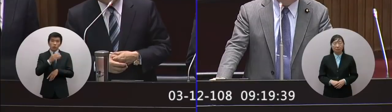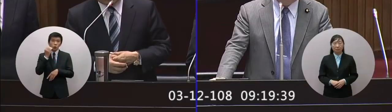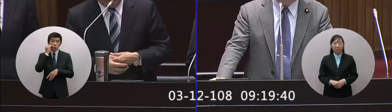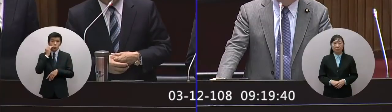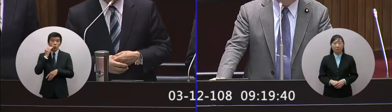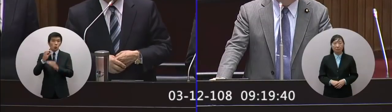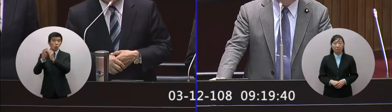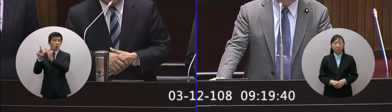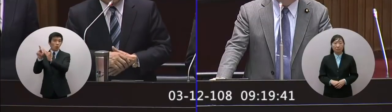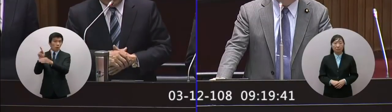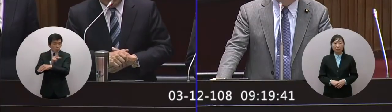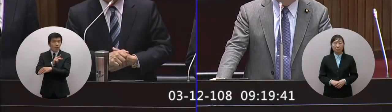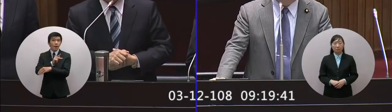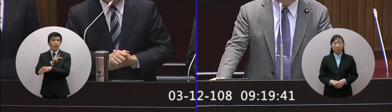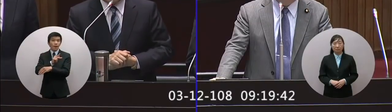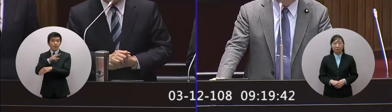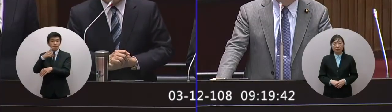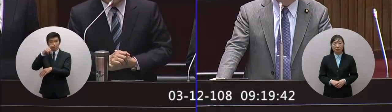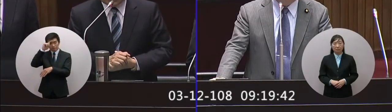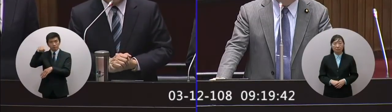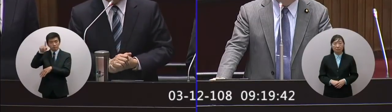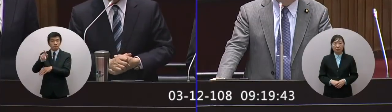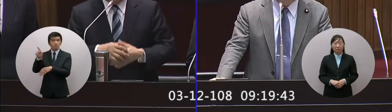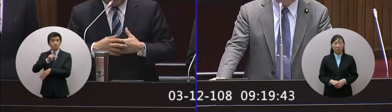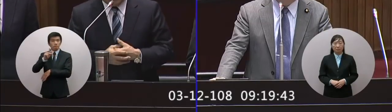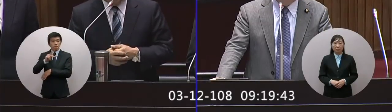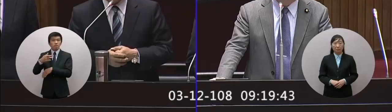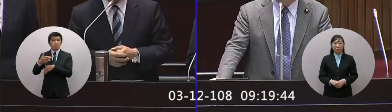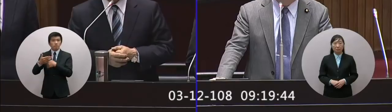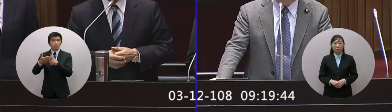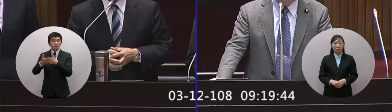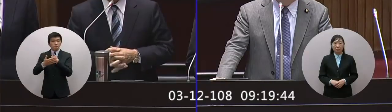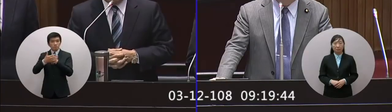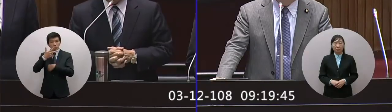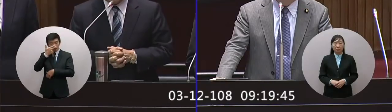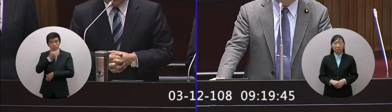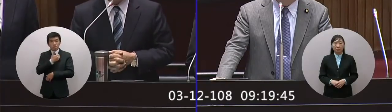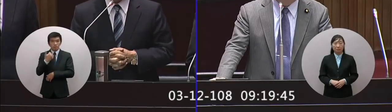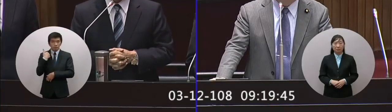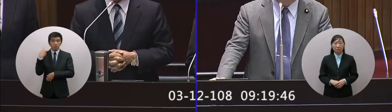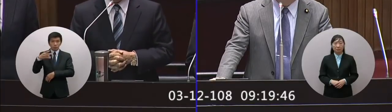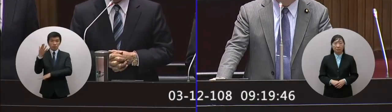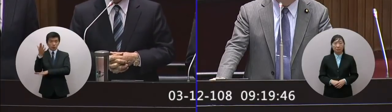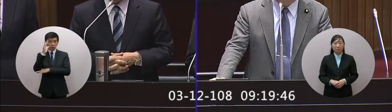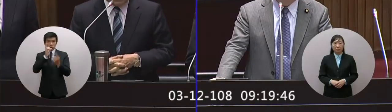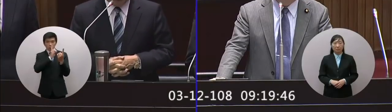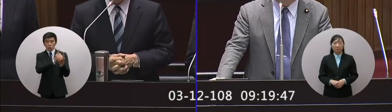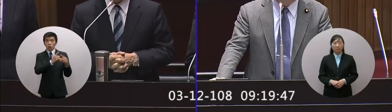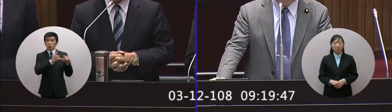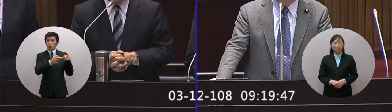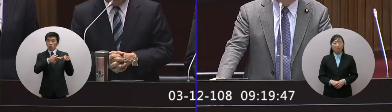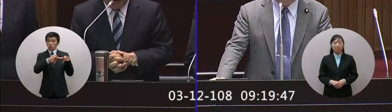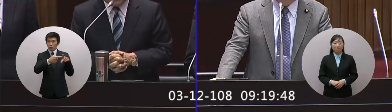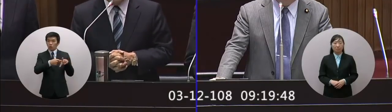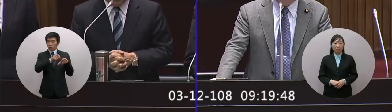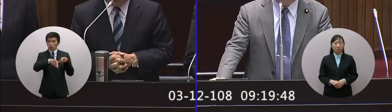更容易得到银行这边给他们资源，也看出政府要肯定中小企业、照顾